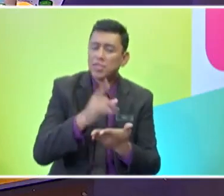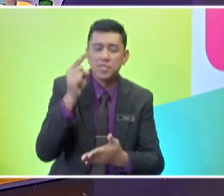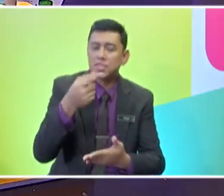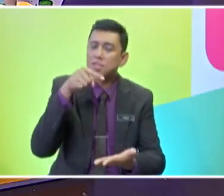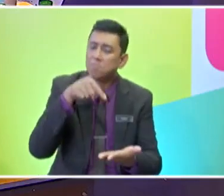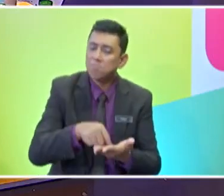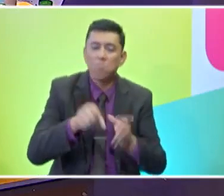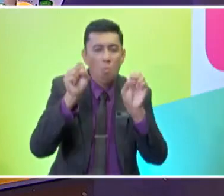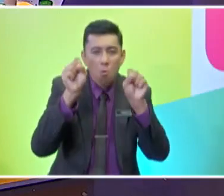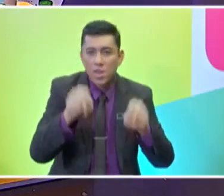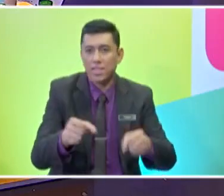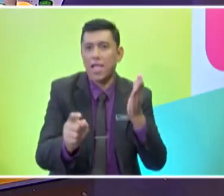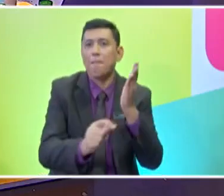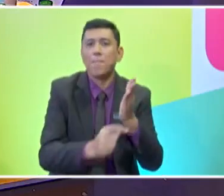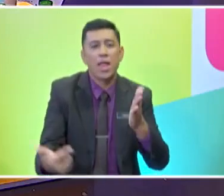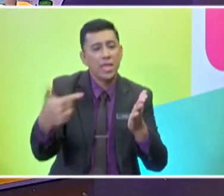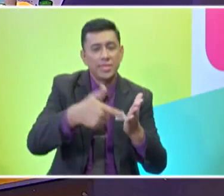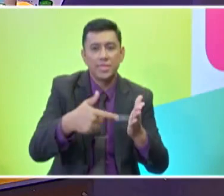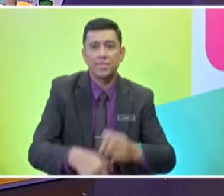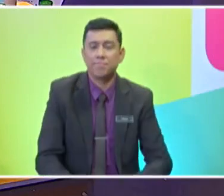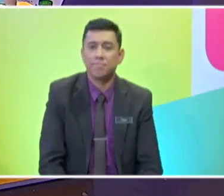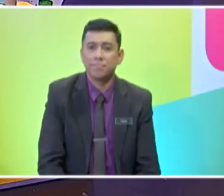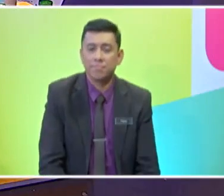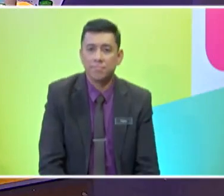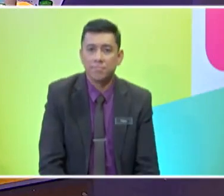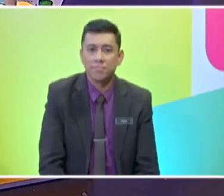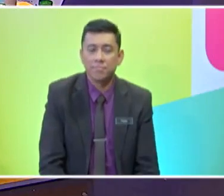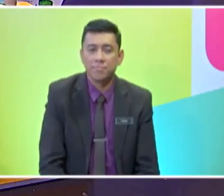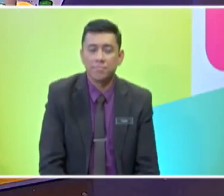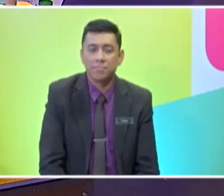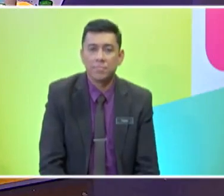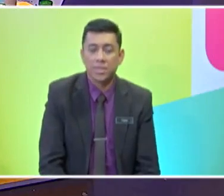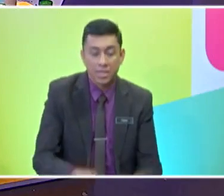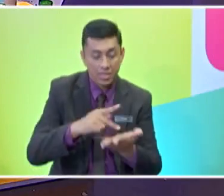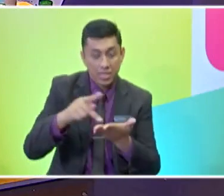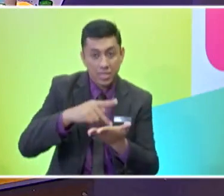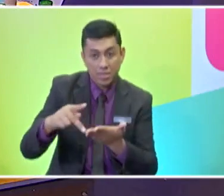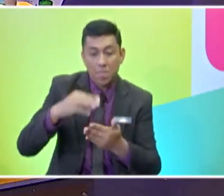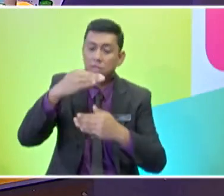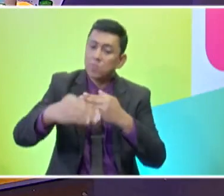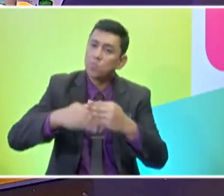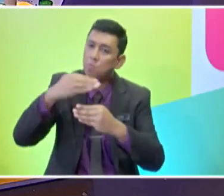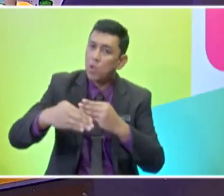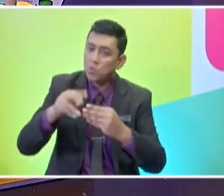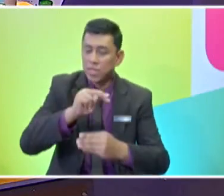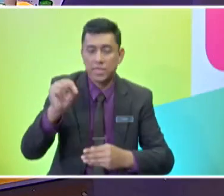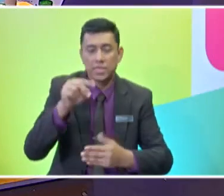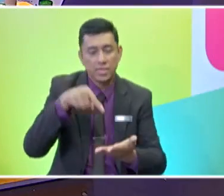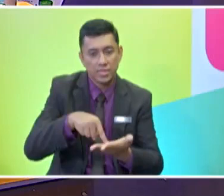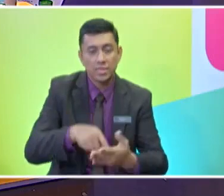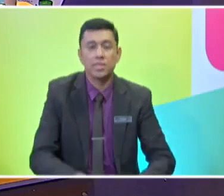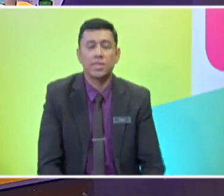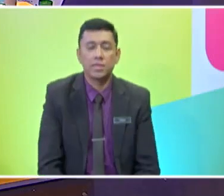ditambah lagi Oke kita kemaskan balutan ini ya sip